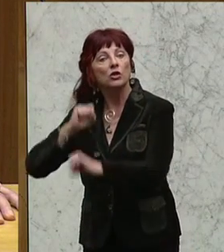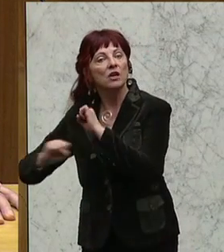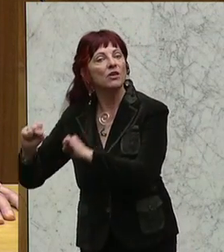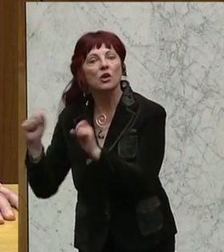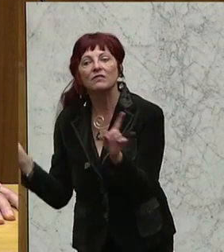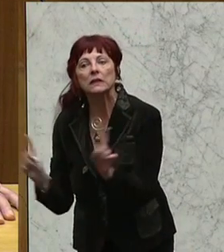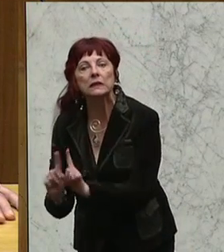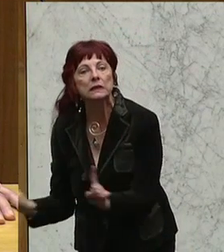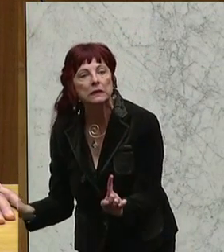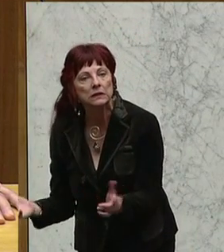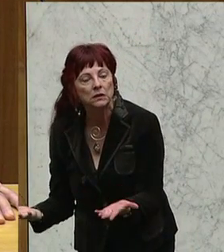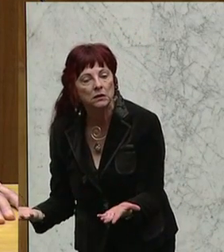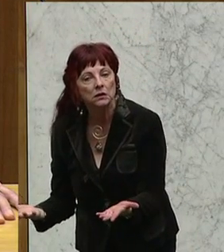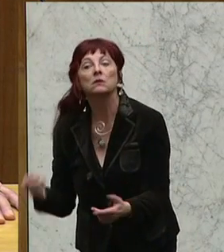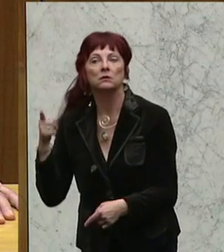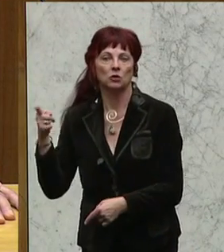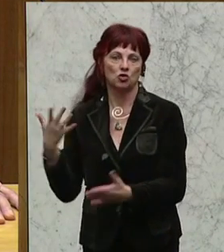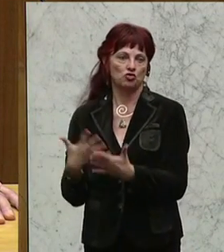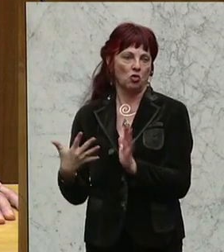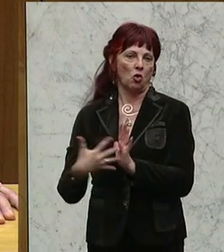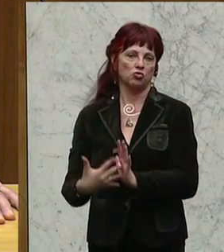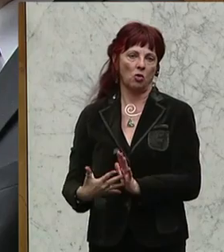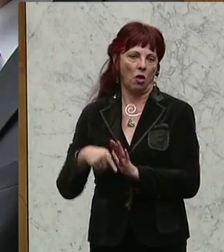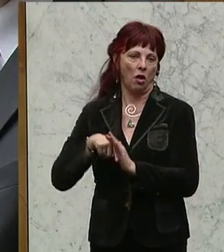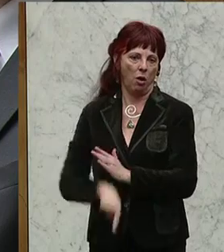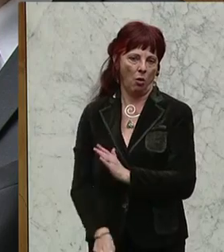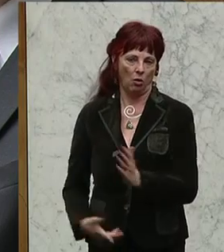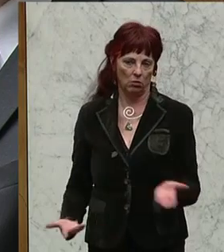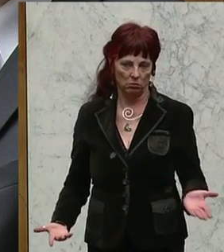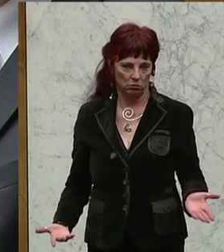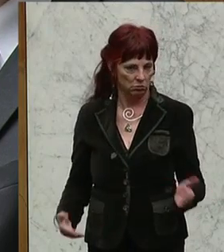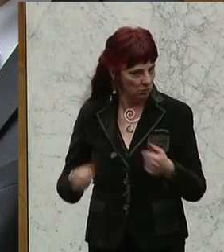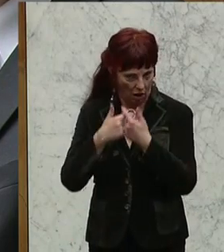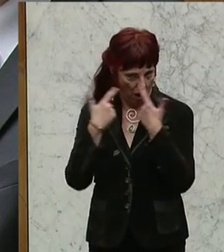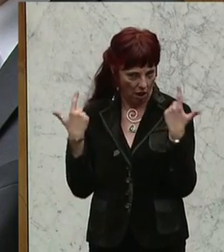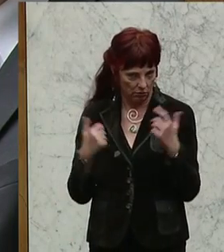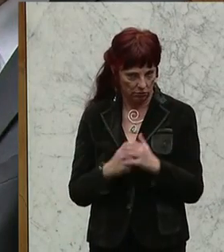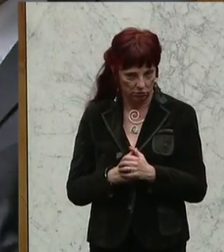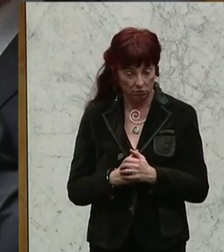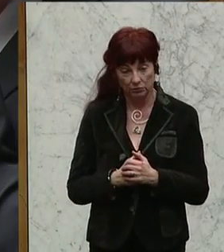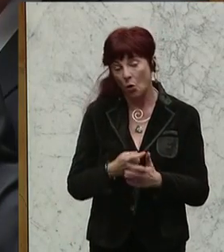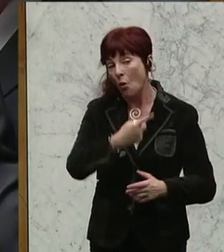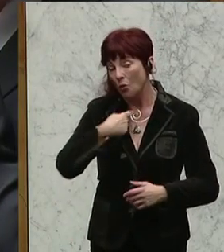kontrolllücke ist evident und braucht nicht mehr ausgeführt werden der bescheidene